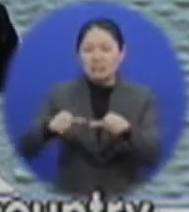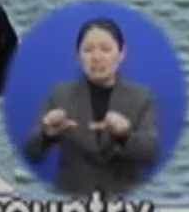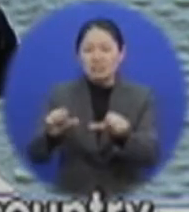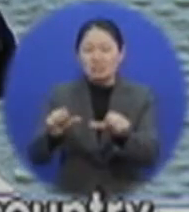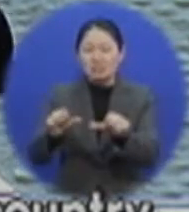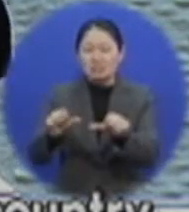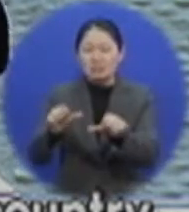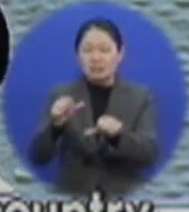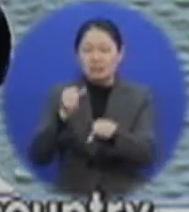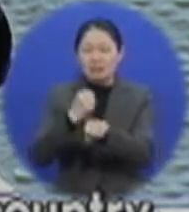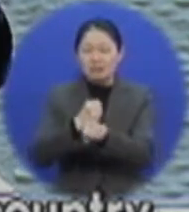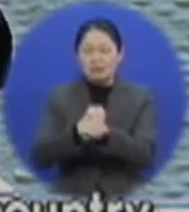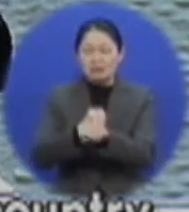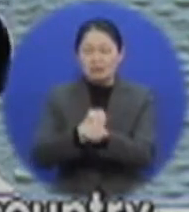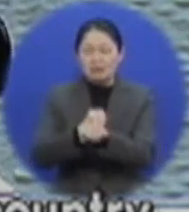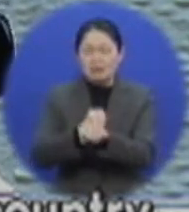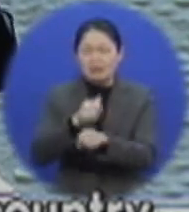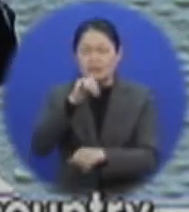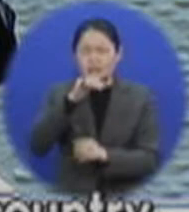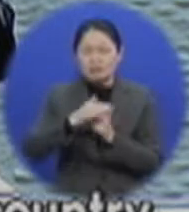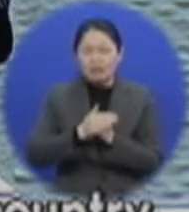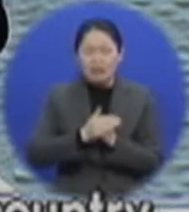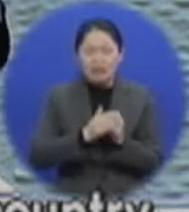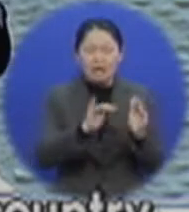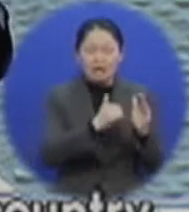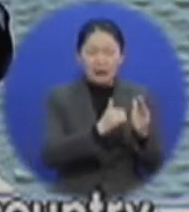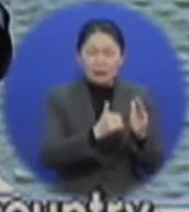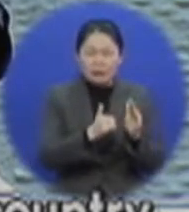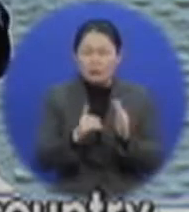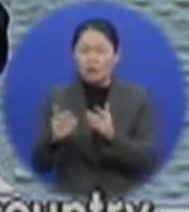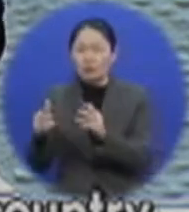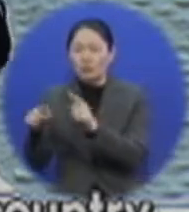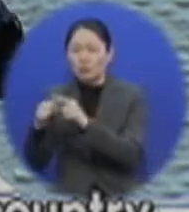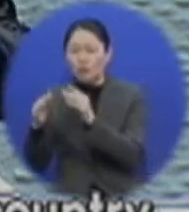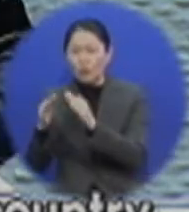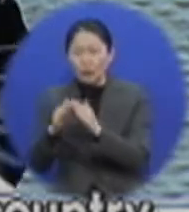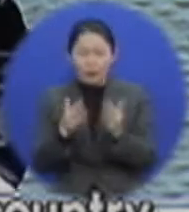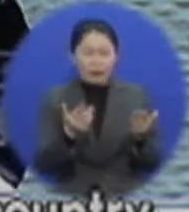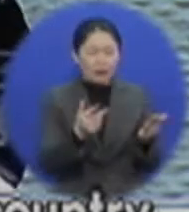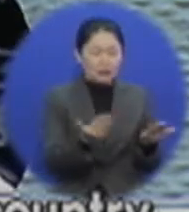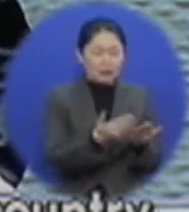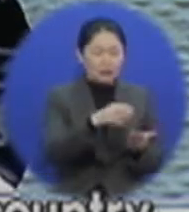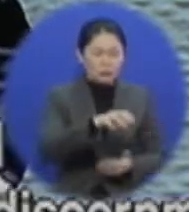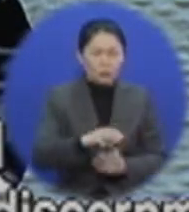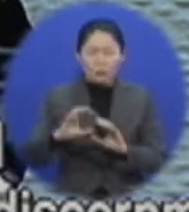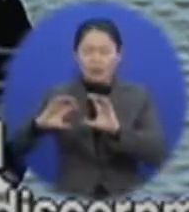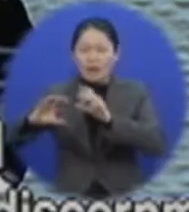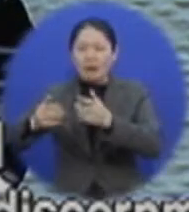가정도 그렇고 교회도 그렇고 여러분 직장도 그렇고 우리나라도 그랬습니다